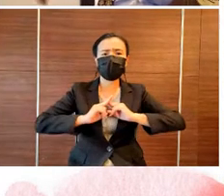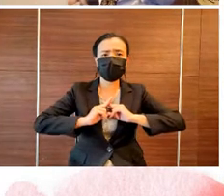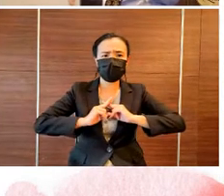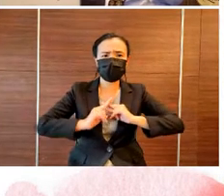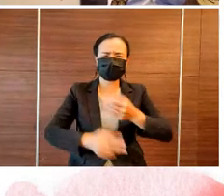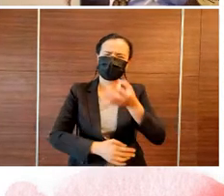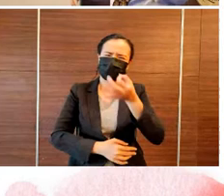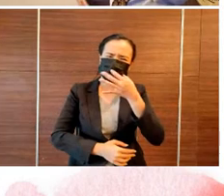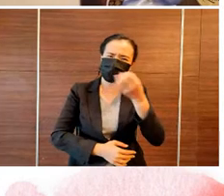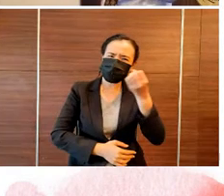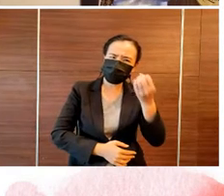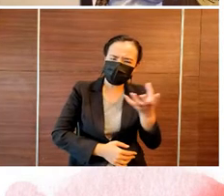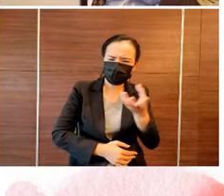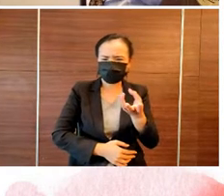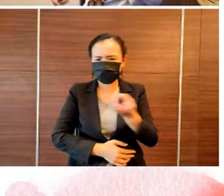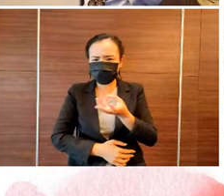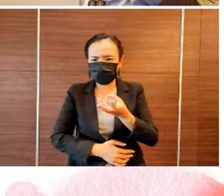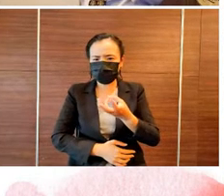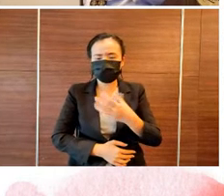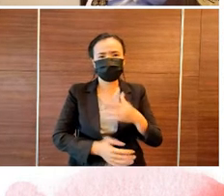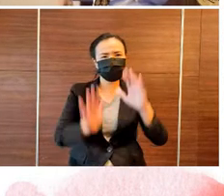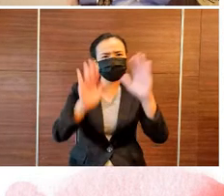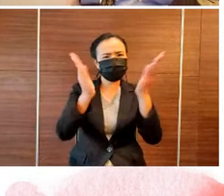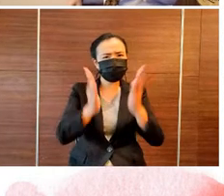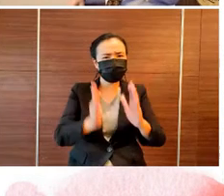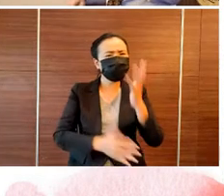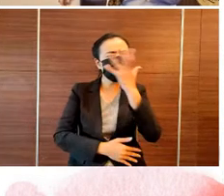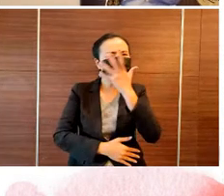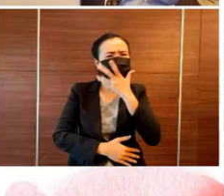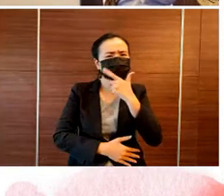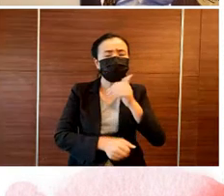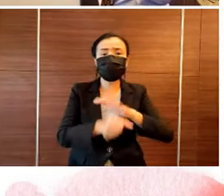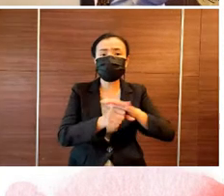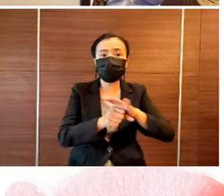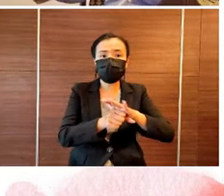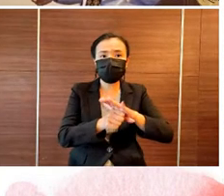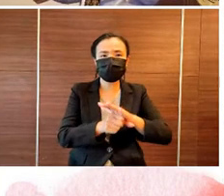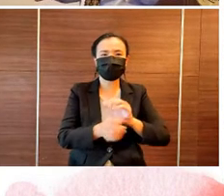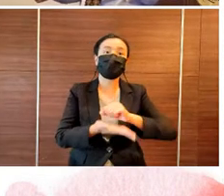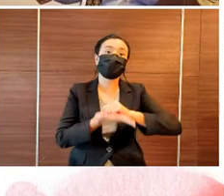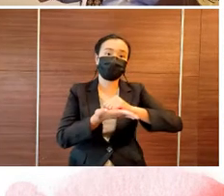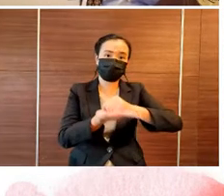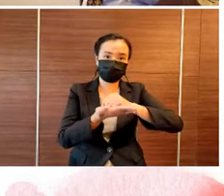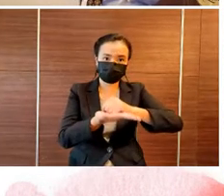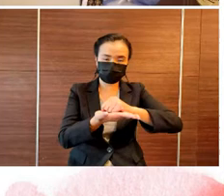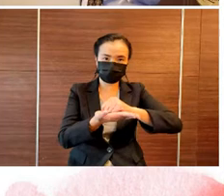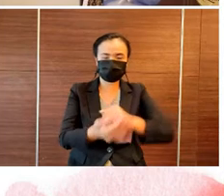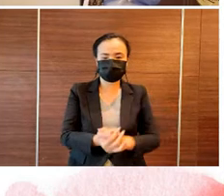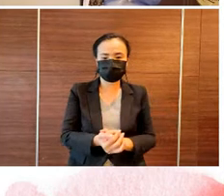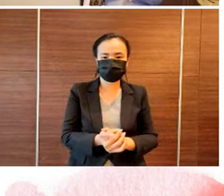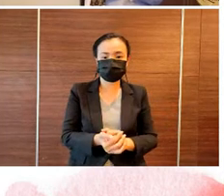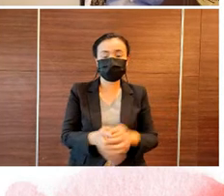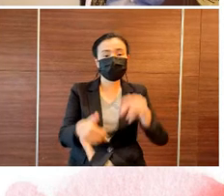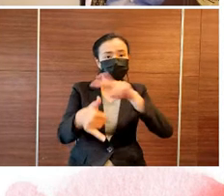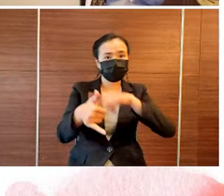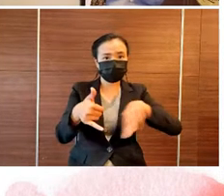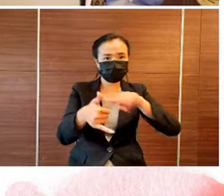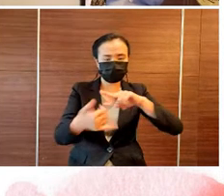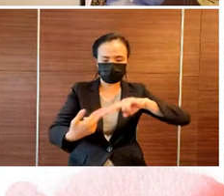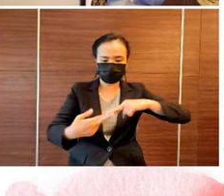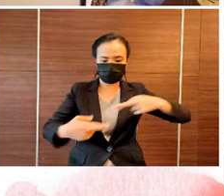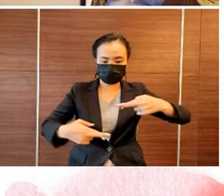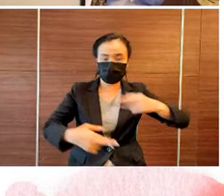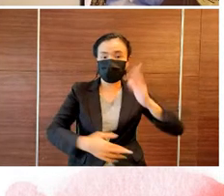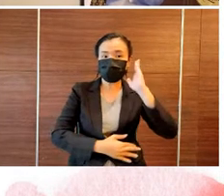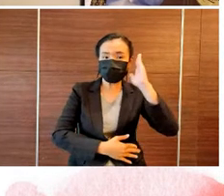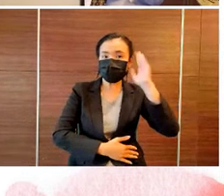ากไปบ้างน้อยไปบ้างแต่ก็ดูก็รูปร่างสวยก็เฉยๆนะครับนะแล้วก็เปิดบริการนะครับนะรับตรวจระดับฮอร์โมนเ